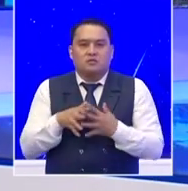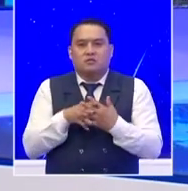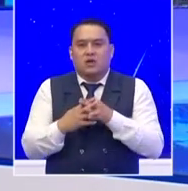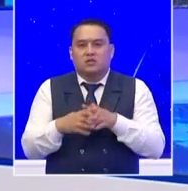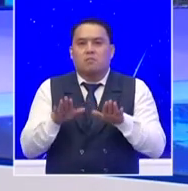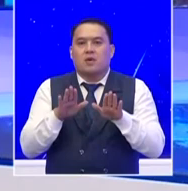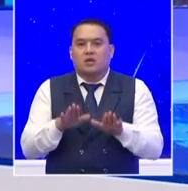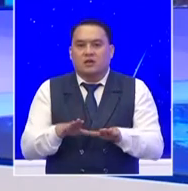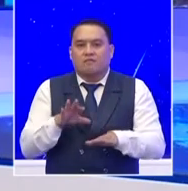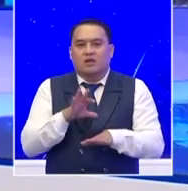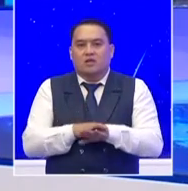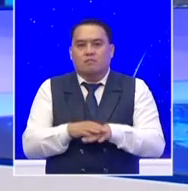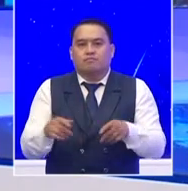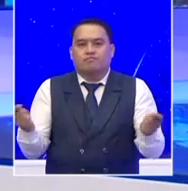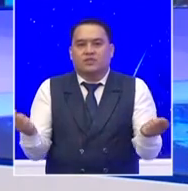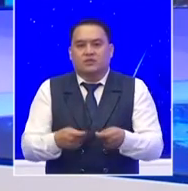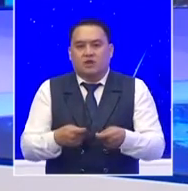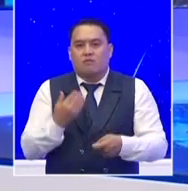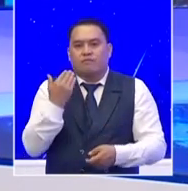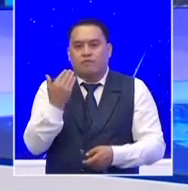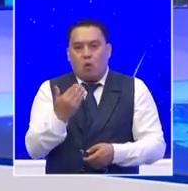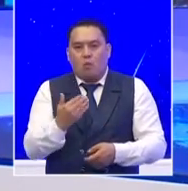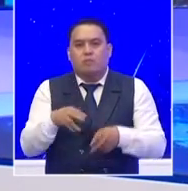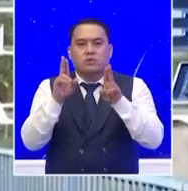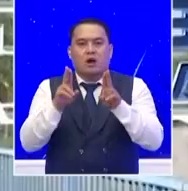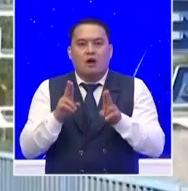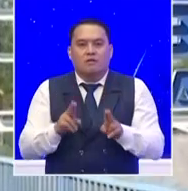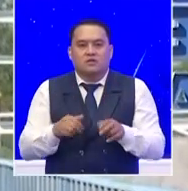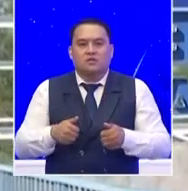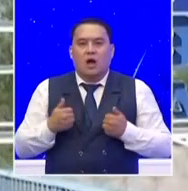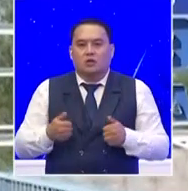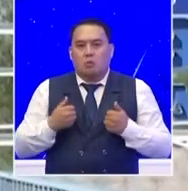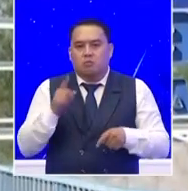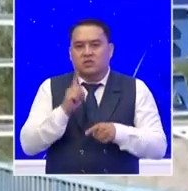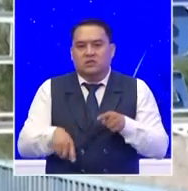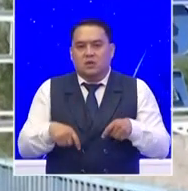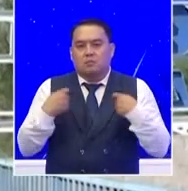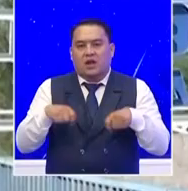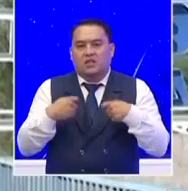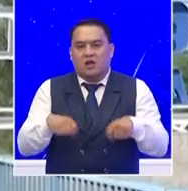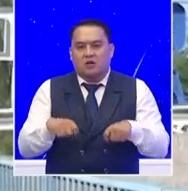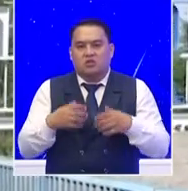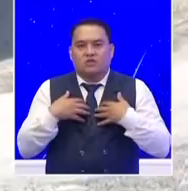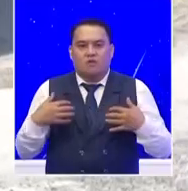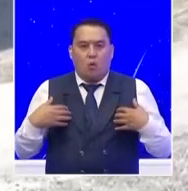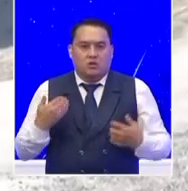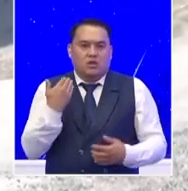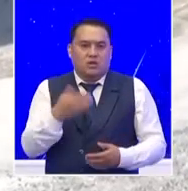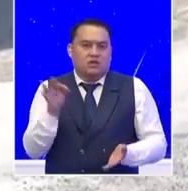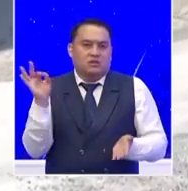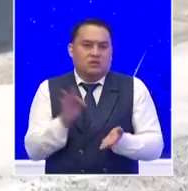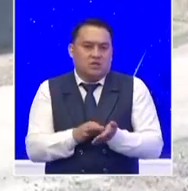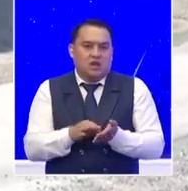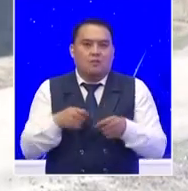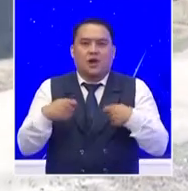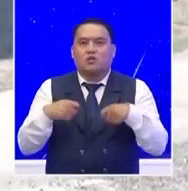сельской местности, приходится на факты барымты. Как правило, скотокрады стараются побыстрее избавиться от похищенных ими животных. С этой